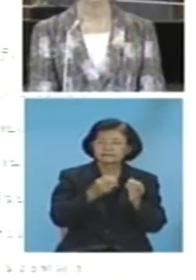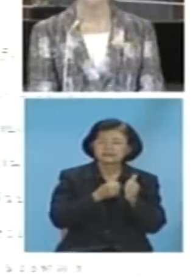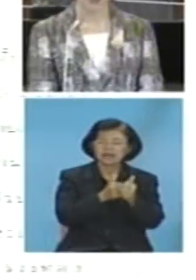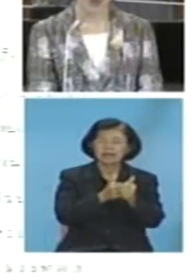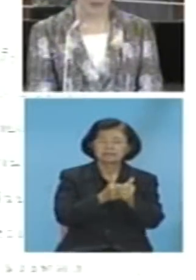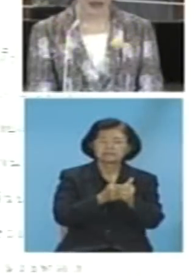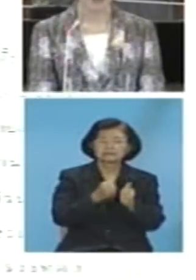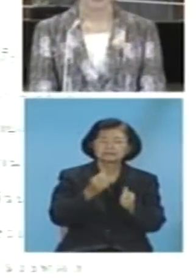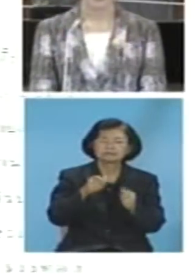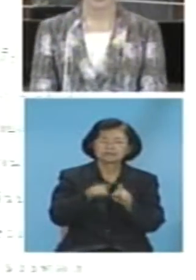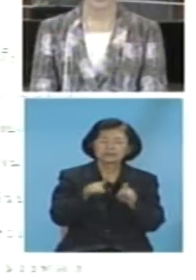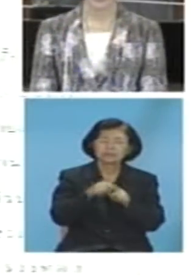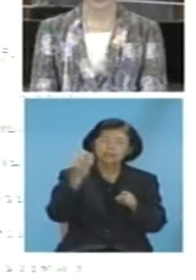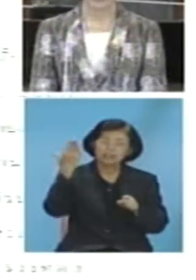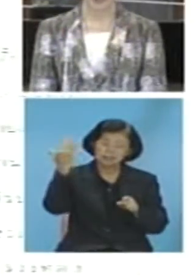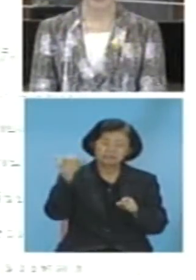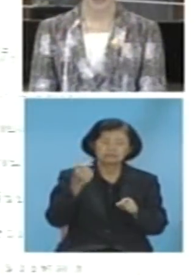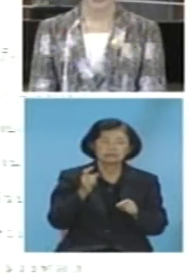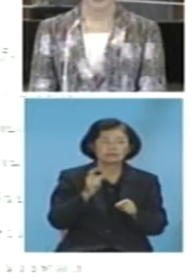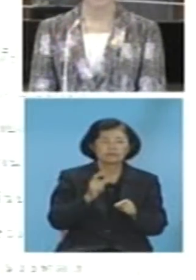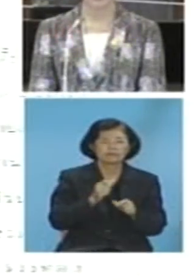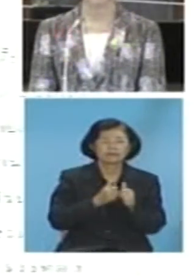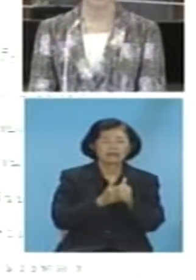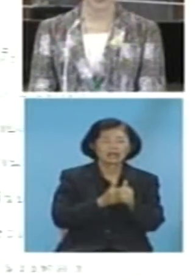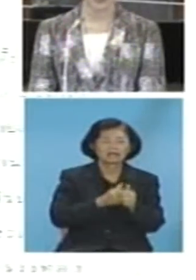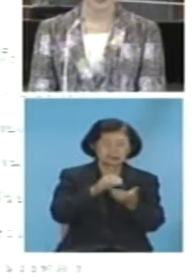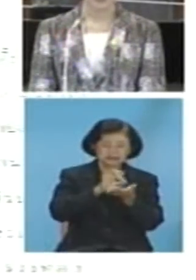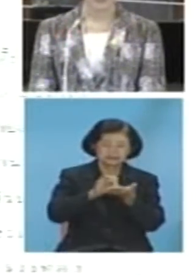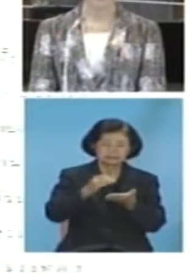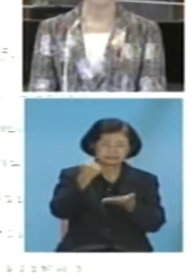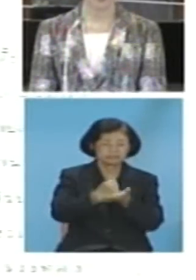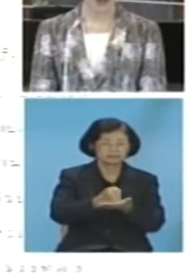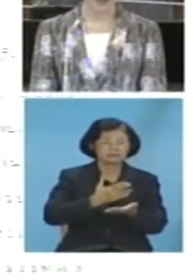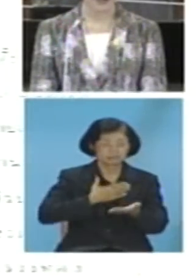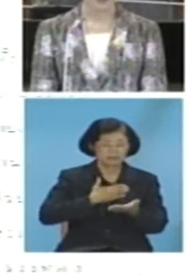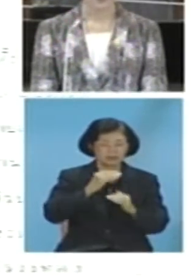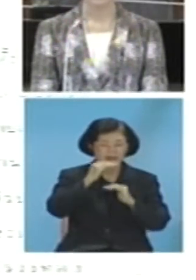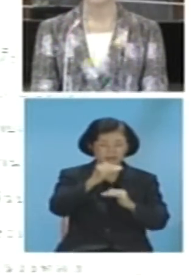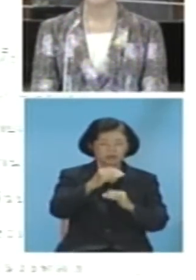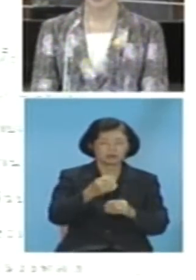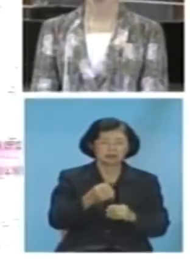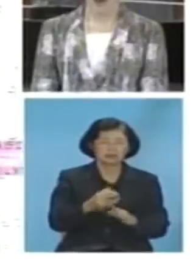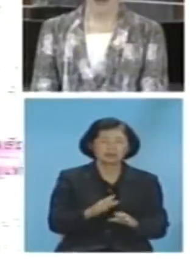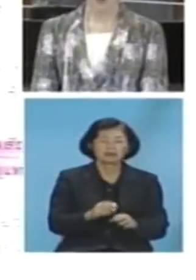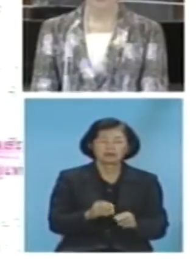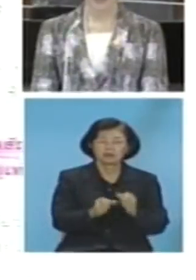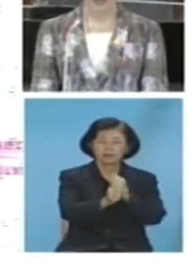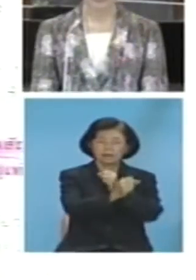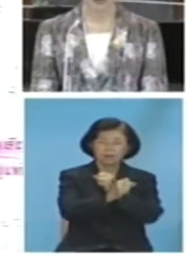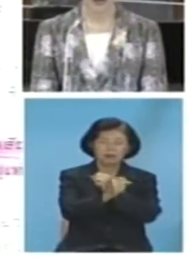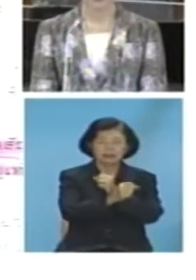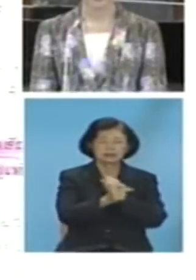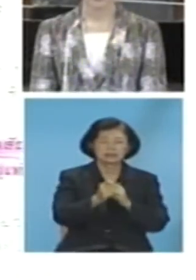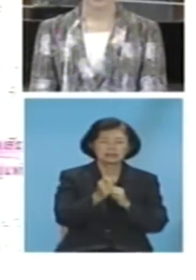ที่มีอยู่เดิมค่ะซึ่งเป็นเงื่อนไขตามสัญญาที่รัฐบาลของดิฉันได้กำหนดไว้เพื่อเป็นการป้องกันความเสียหาย